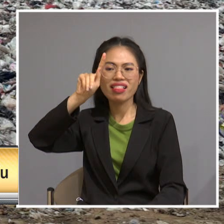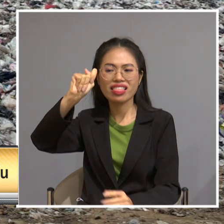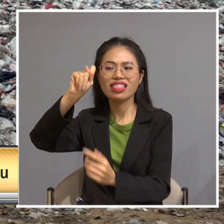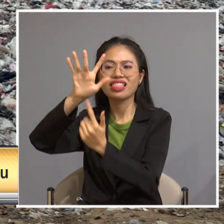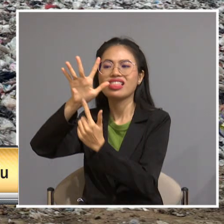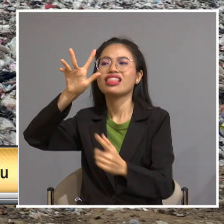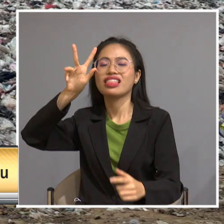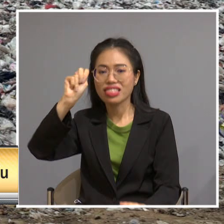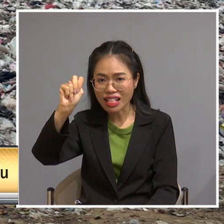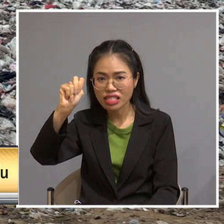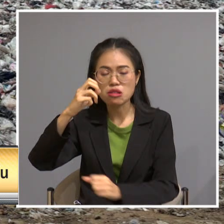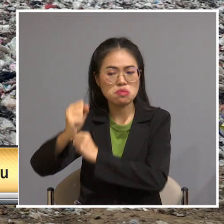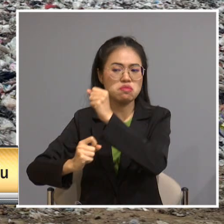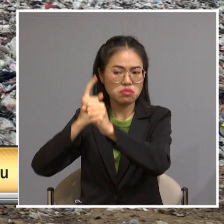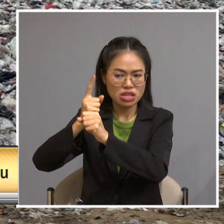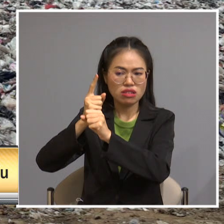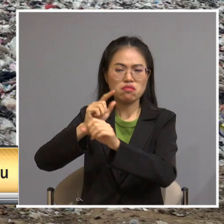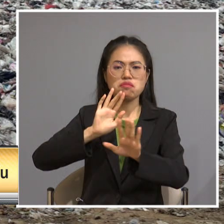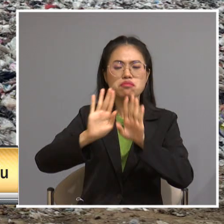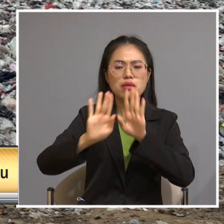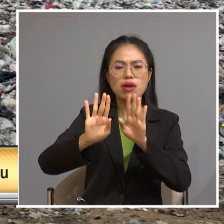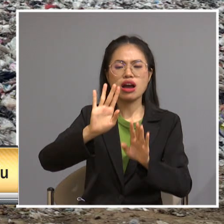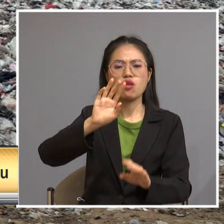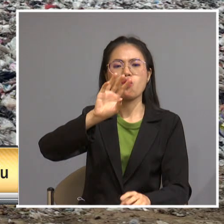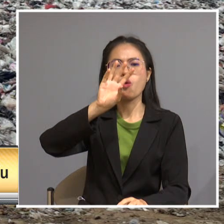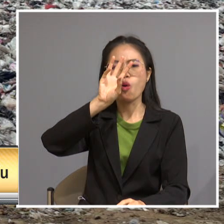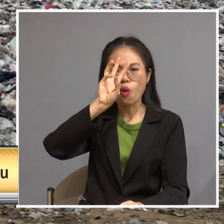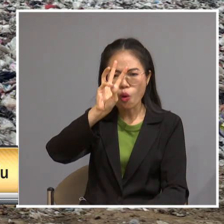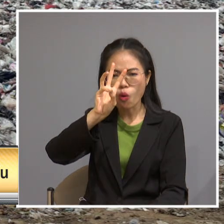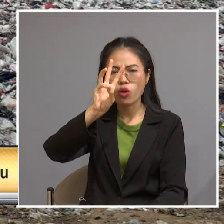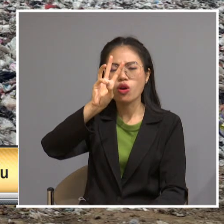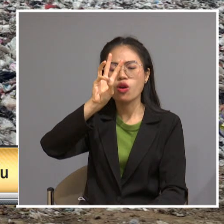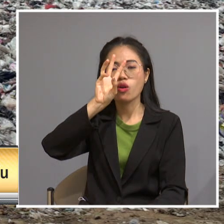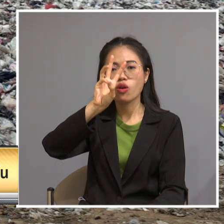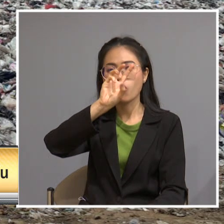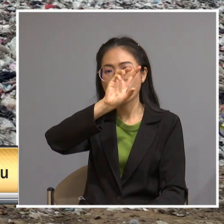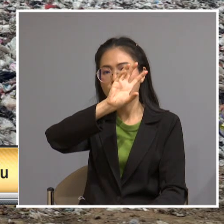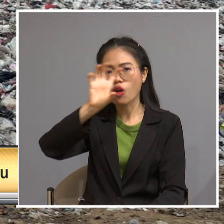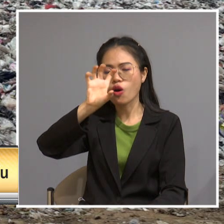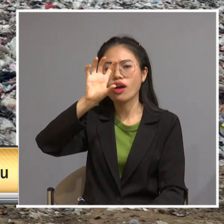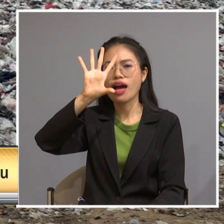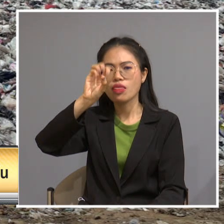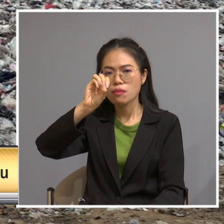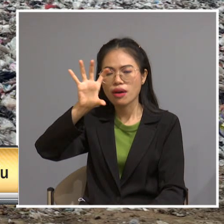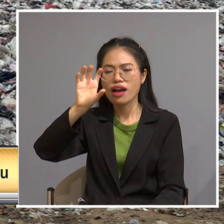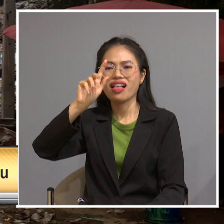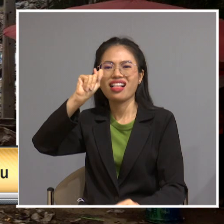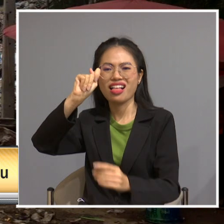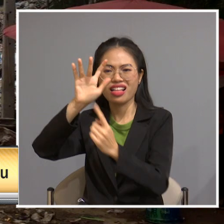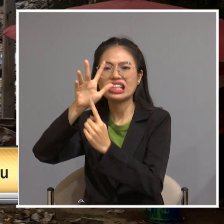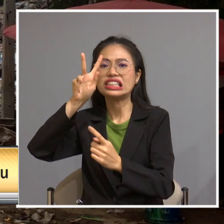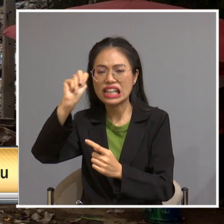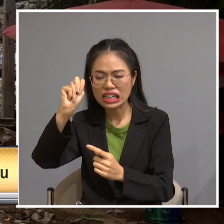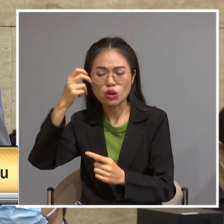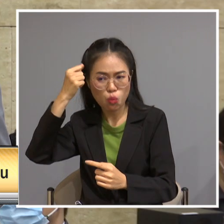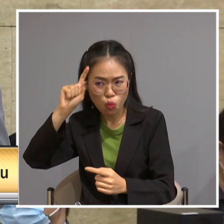5 ตันต่วันนะครับซึ่งใน 655 ตัต่อวันทั้งหมดใน